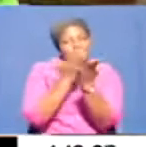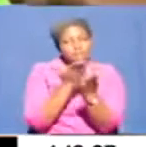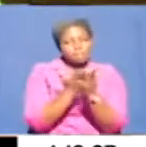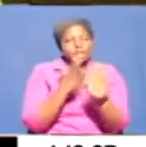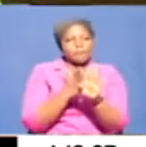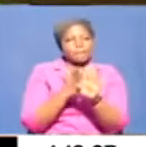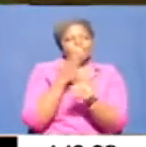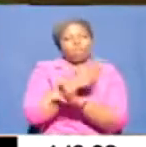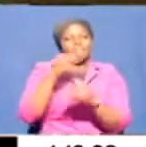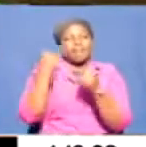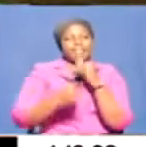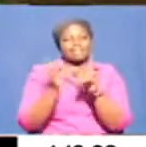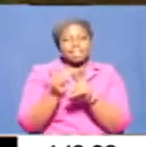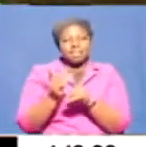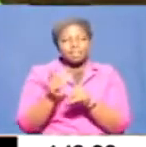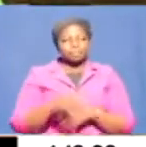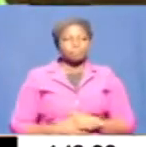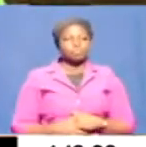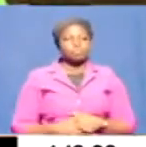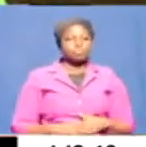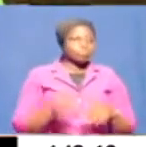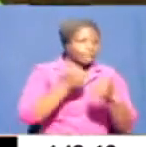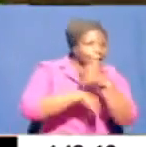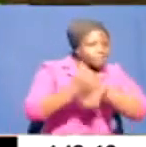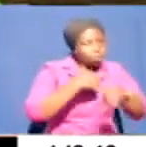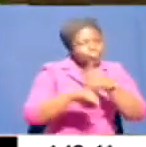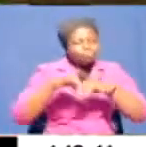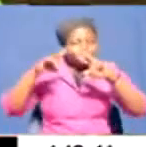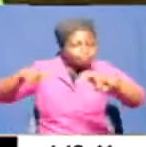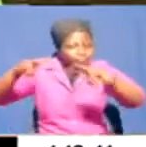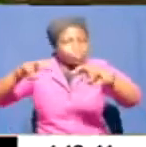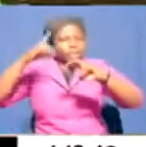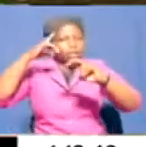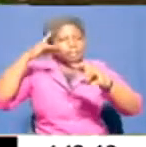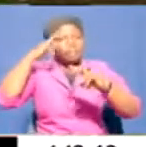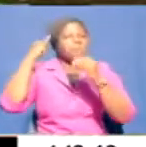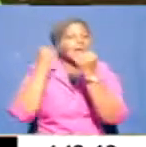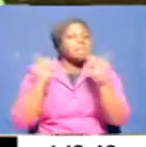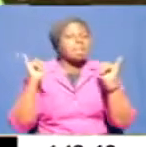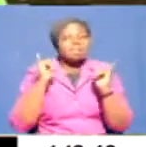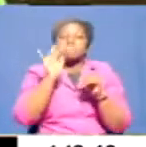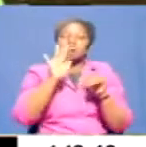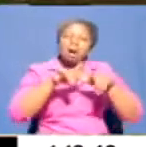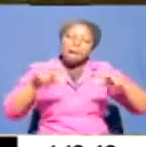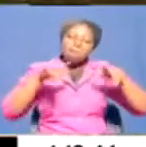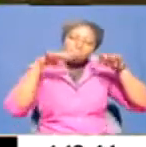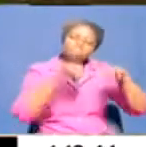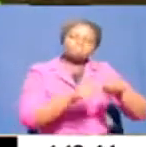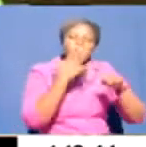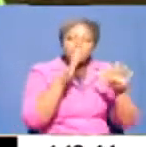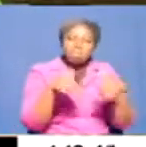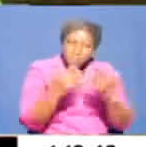za kutafuta uhuru, ardhi yako ilichukuliwa au ardhi yako iliporwa kwa njia